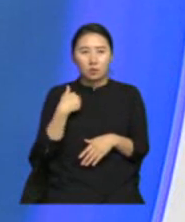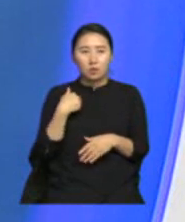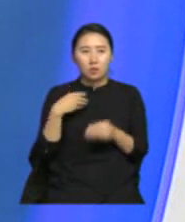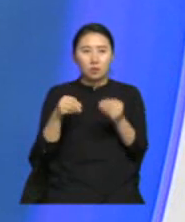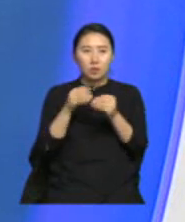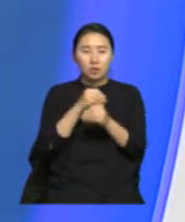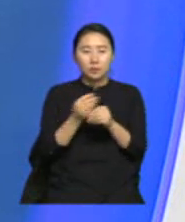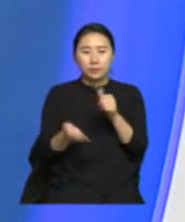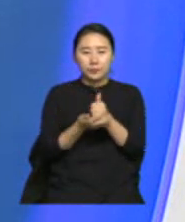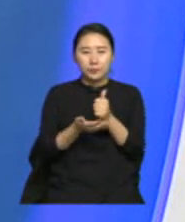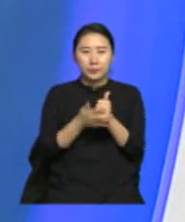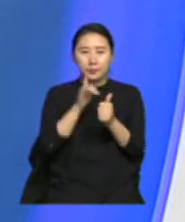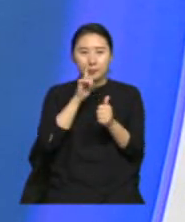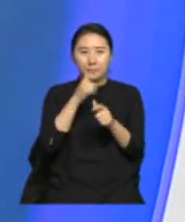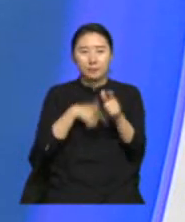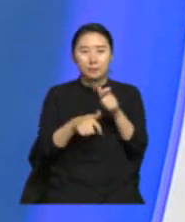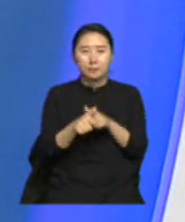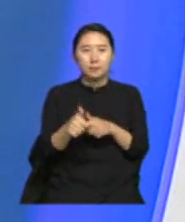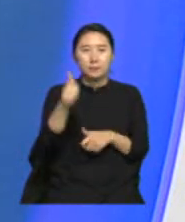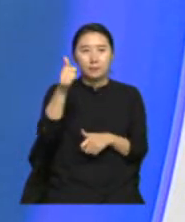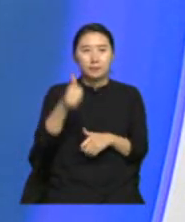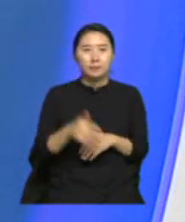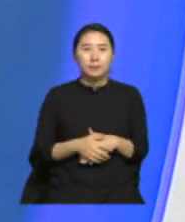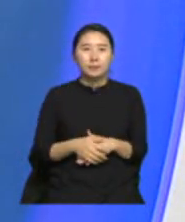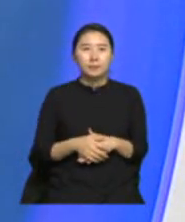한가위를 보내라는 덕담 한마디가 어떨까요?